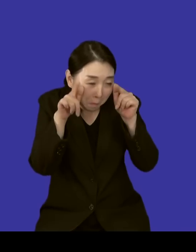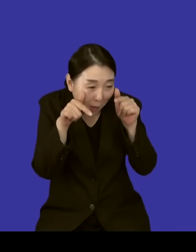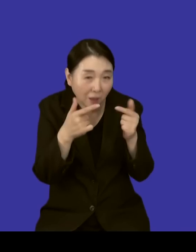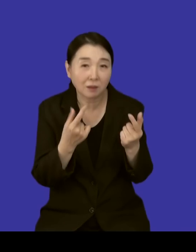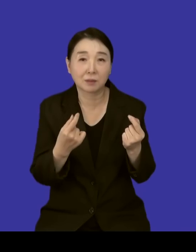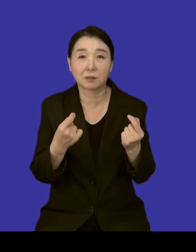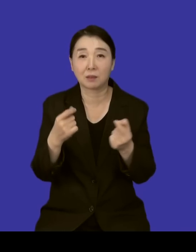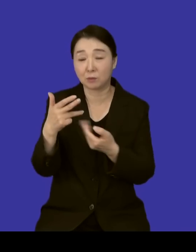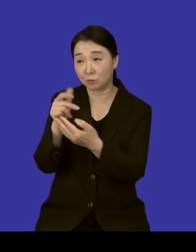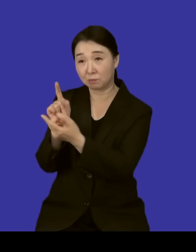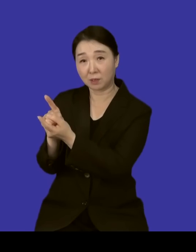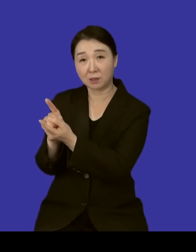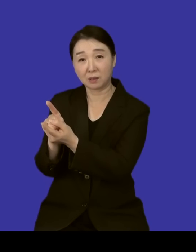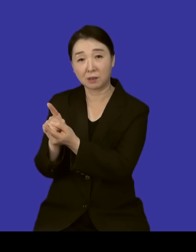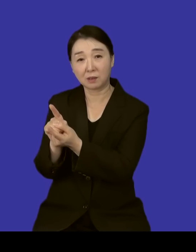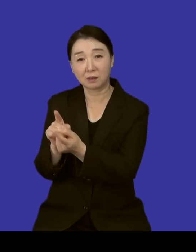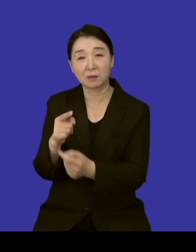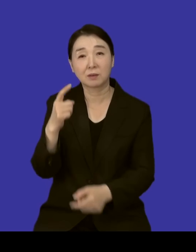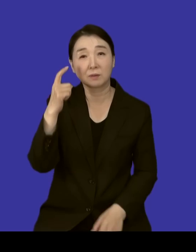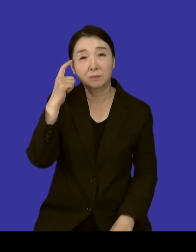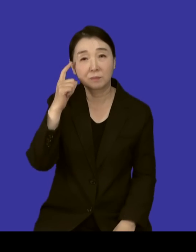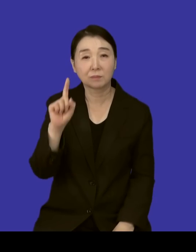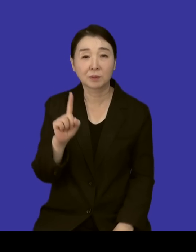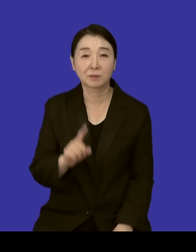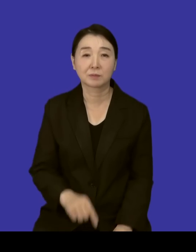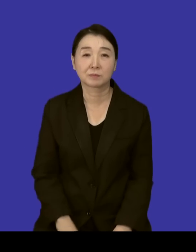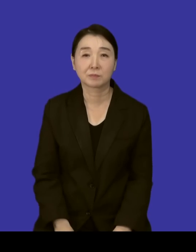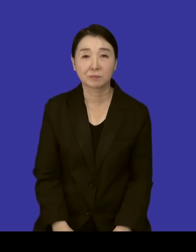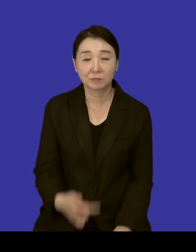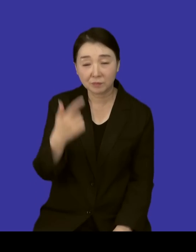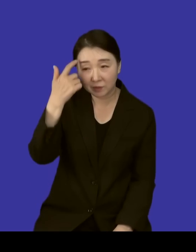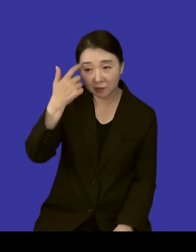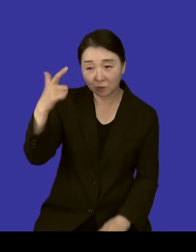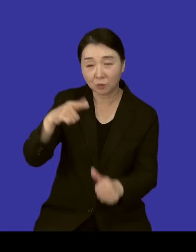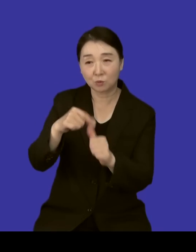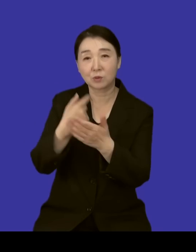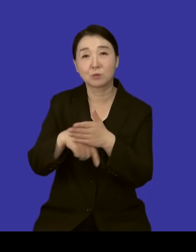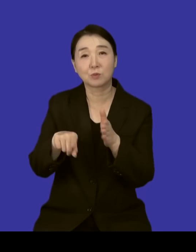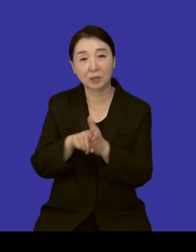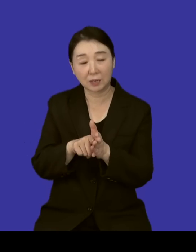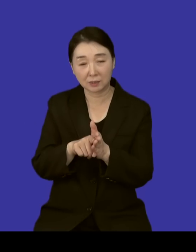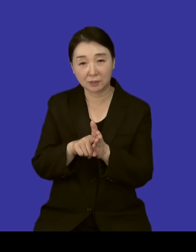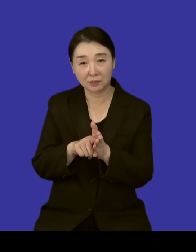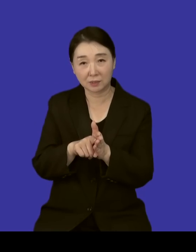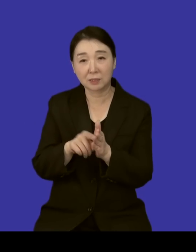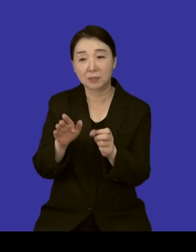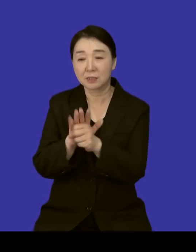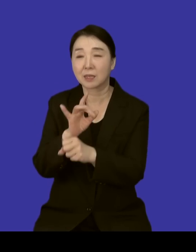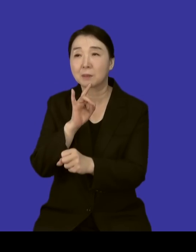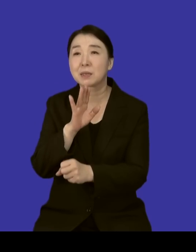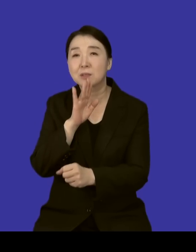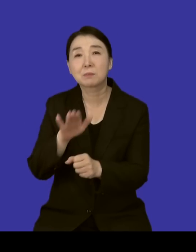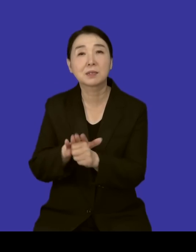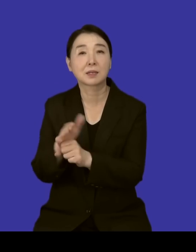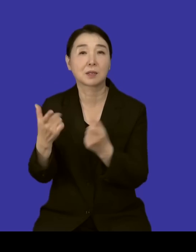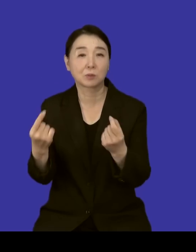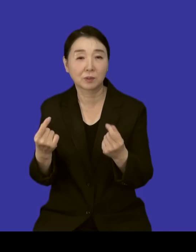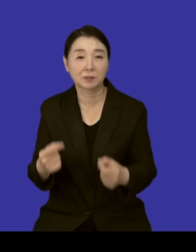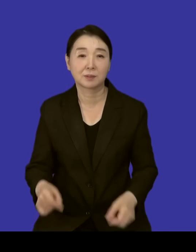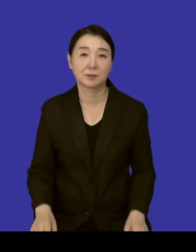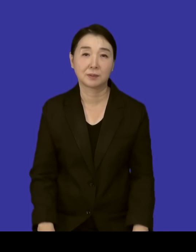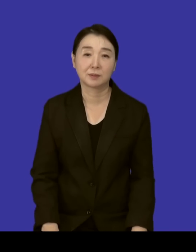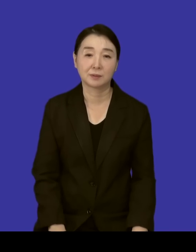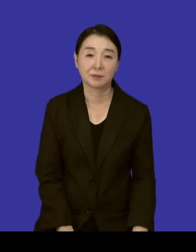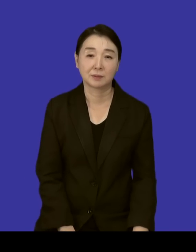주님 만났더니 진짜 영혼 구원을 위한 사랑만이 진짜 사랑이라고. 그